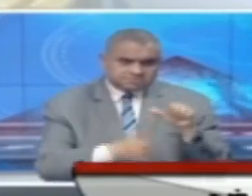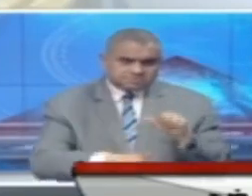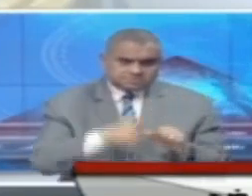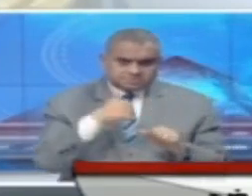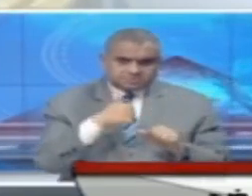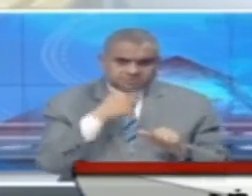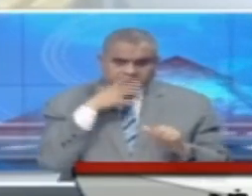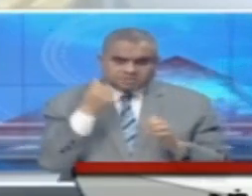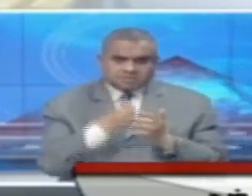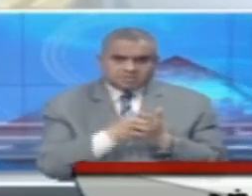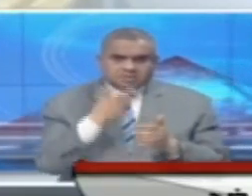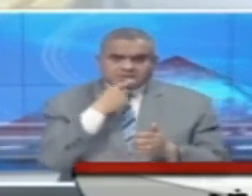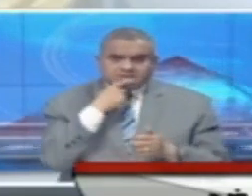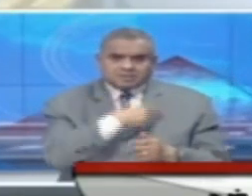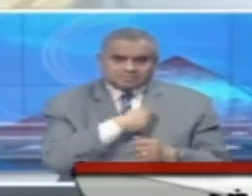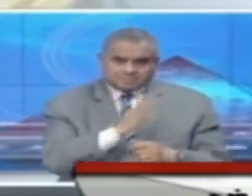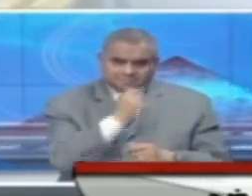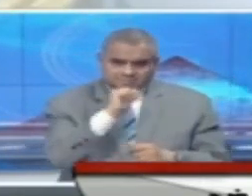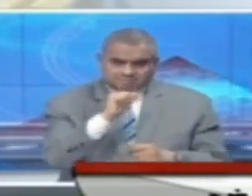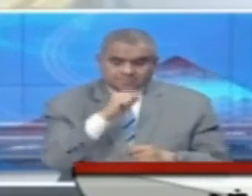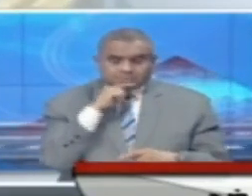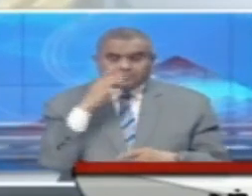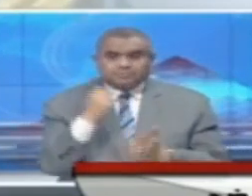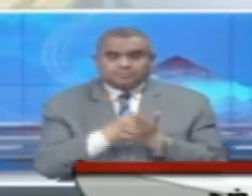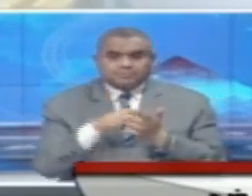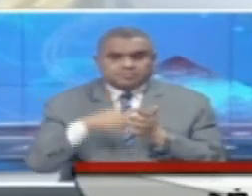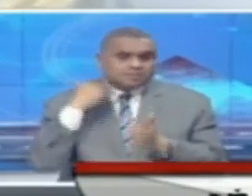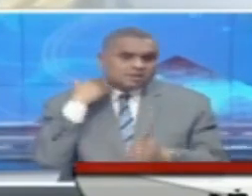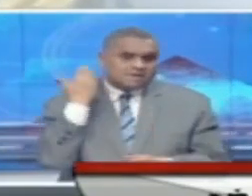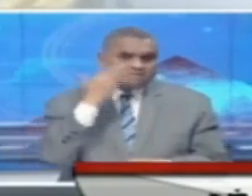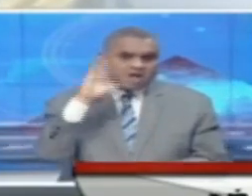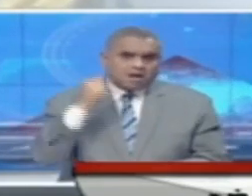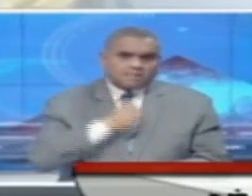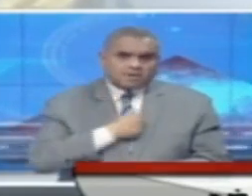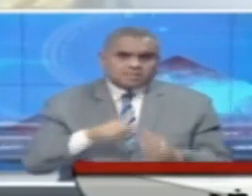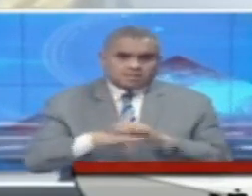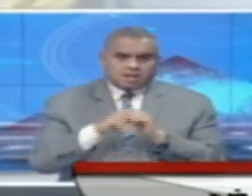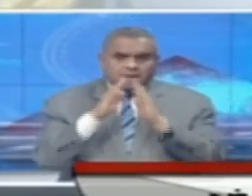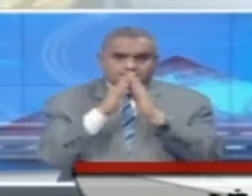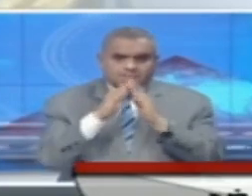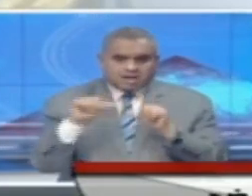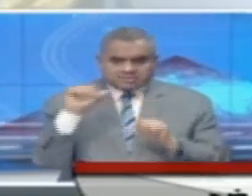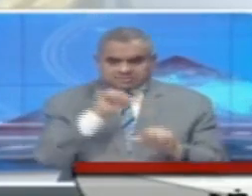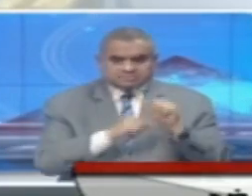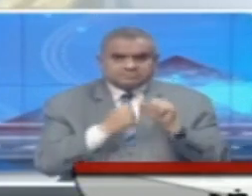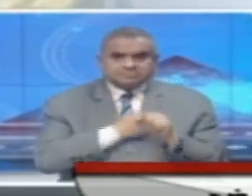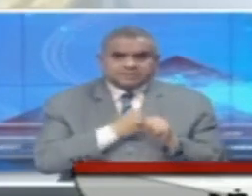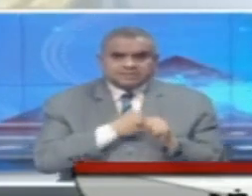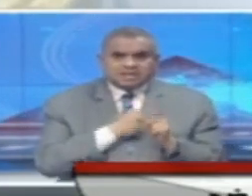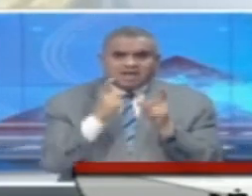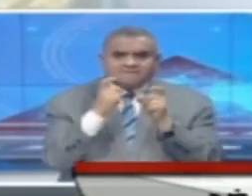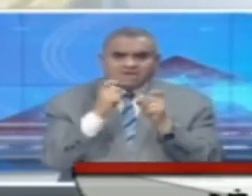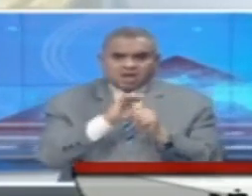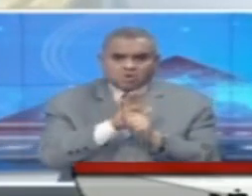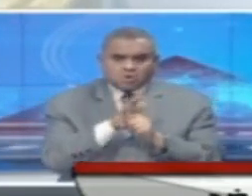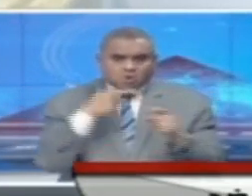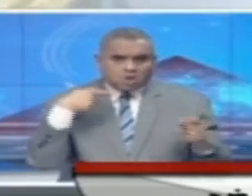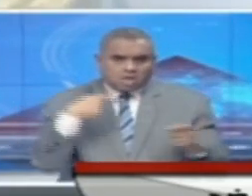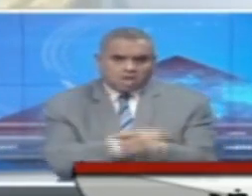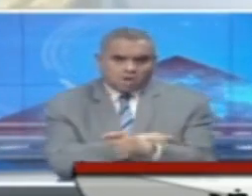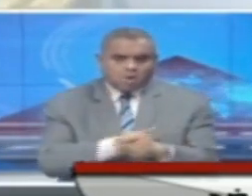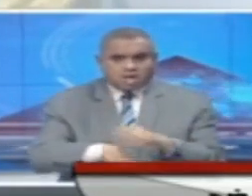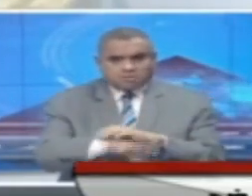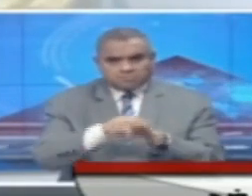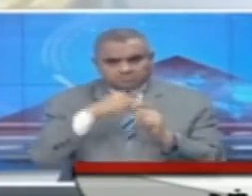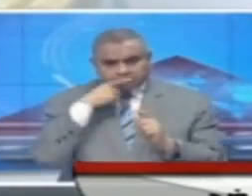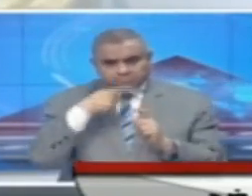فاكسيرا ساينوفاك ميد ان ايجيبت. فدي حاجة احنا نفتخر بيها طبعا ان في مصر تم انتاج اللقاحات، وفي انتاج ان شاء الله في